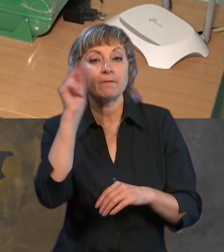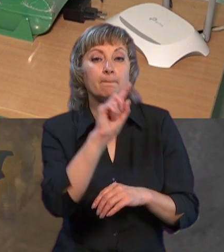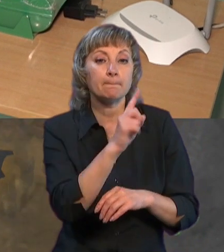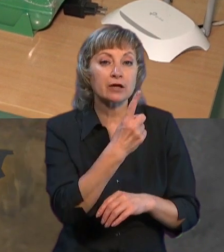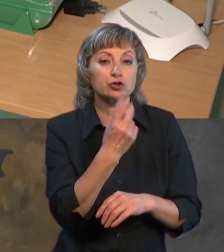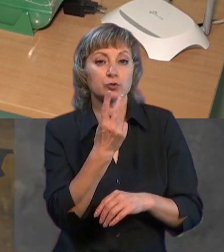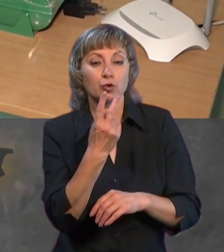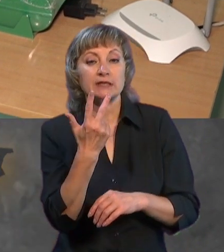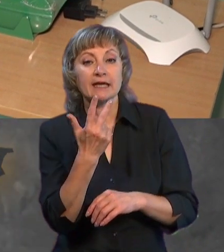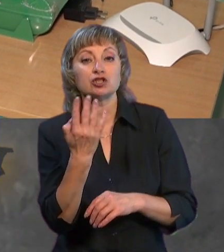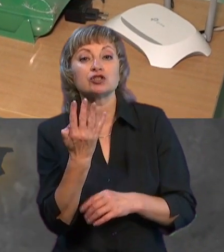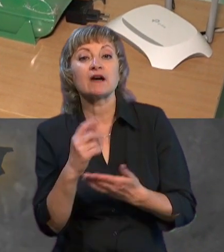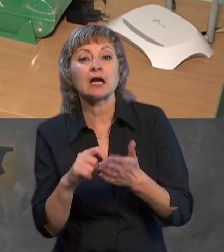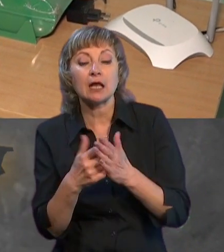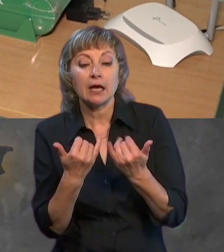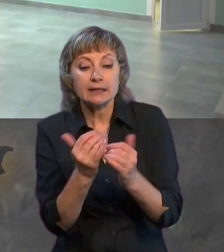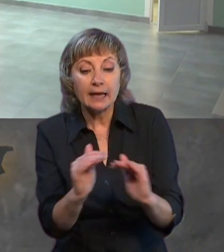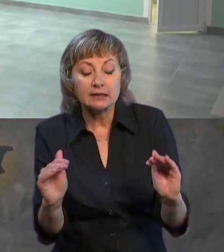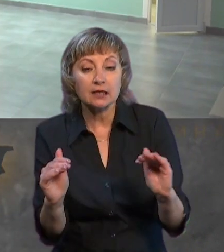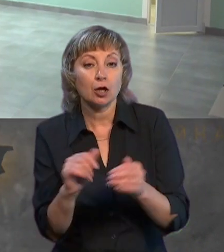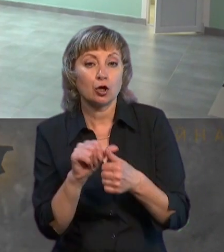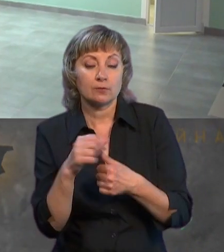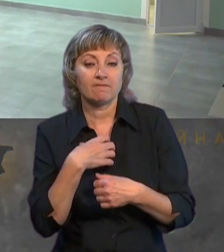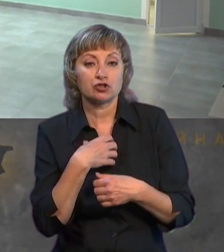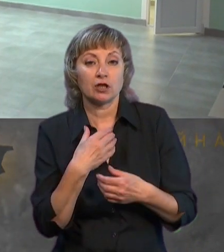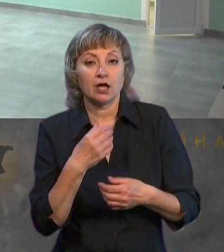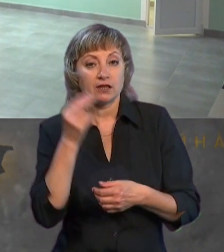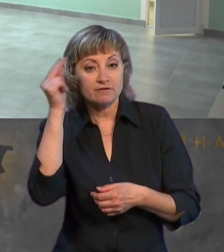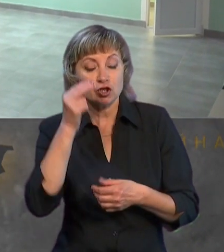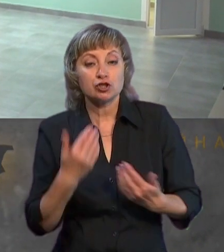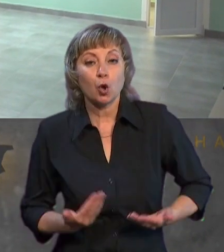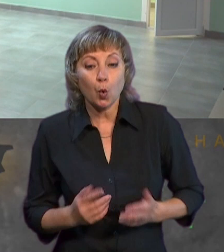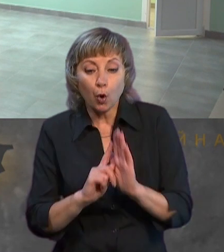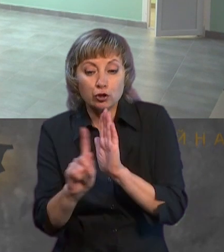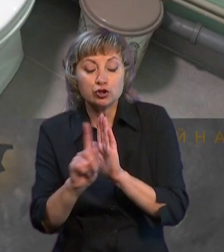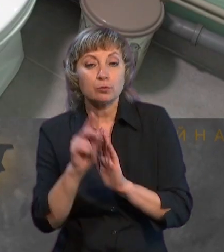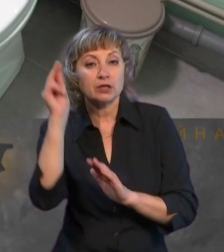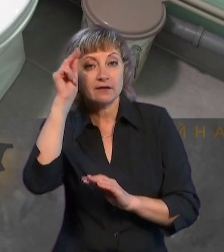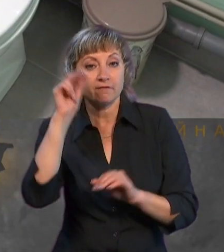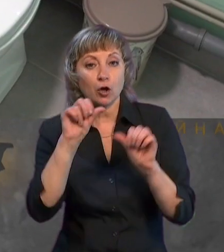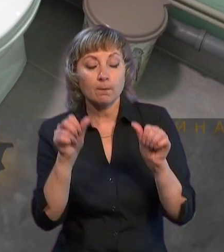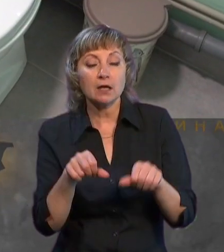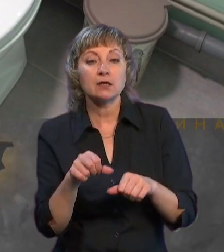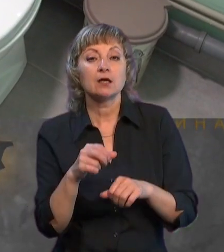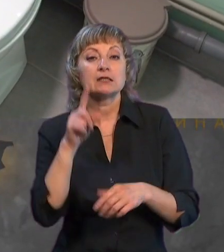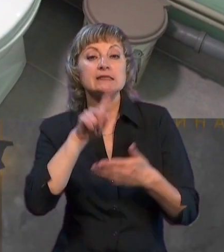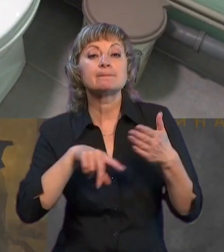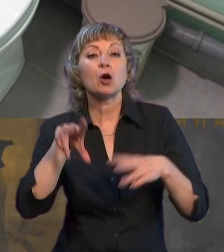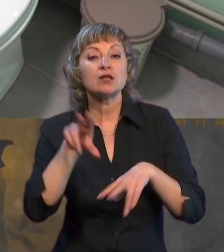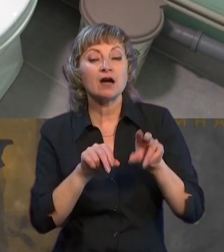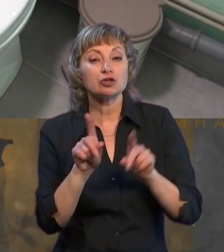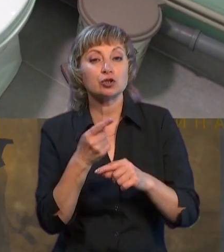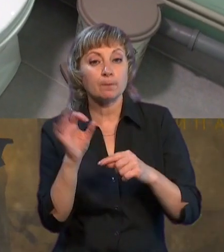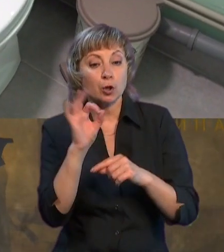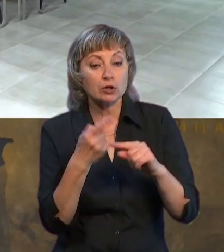третьому, четвертому класах, для них особливо важливо навчатися в очному форматі. Сподіваюся, що те, про